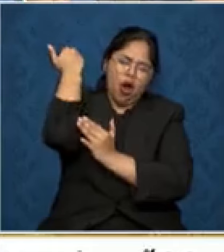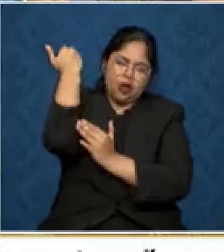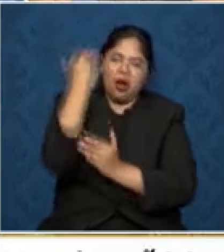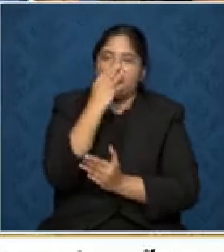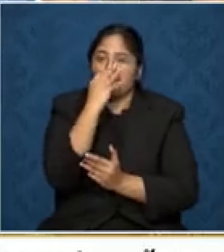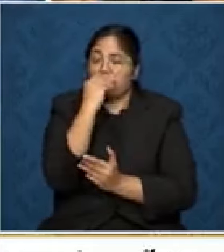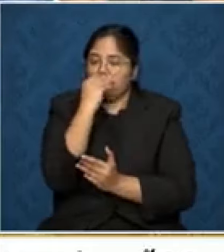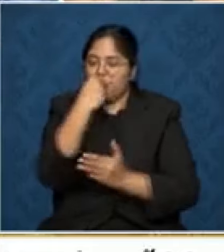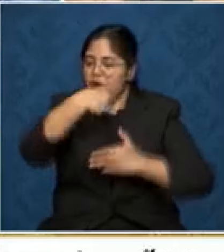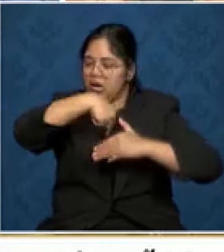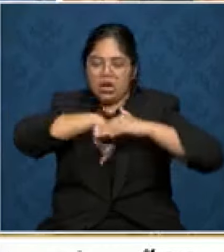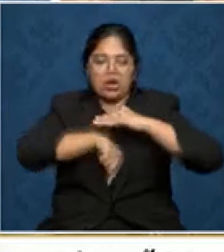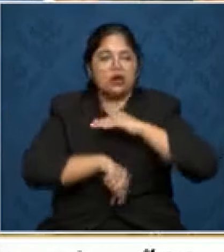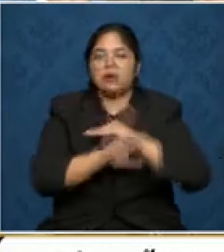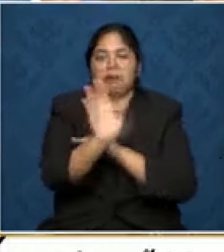เพียง